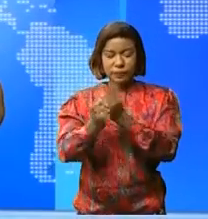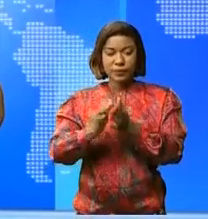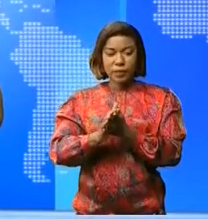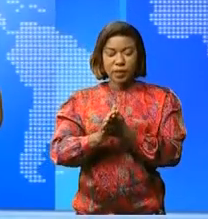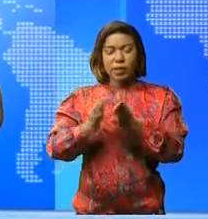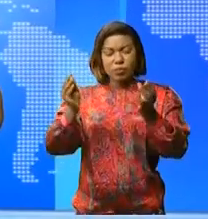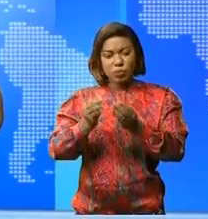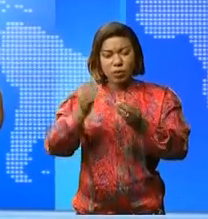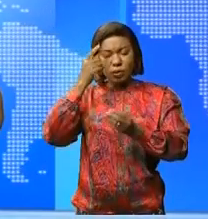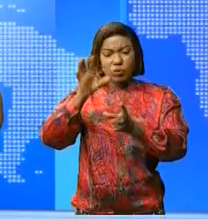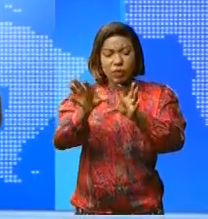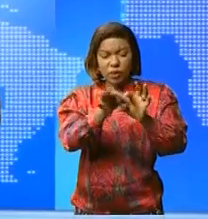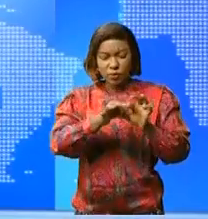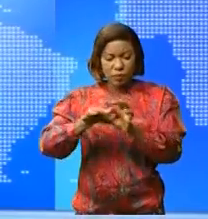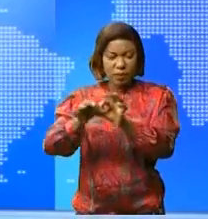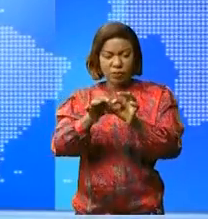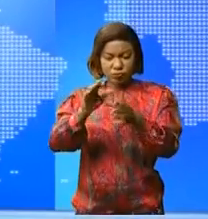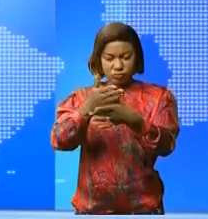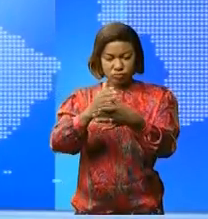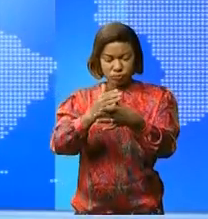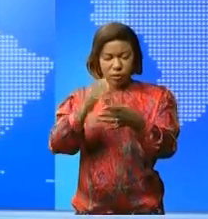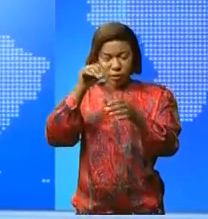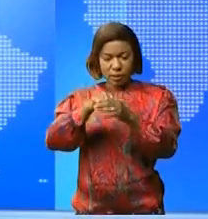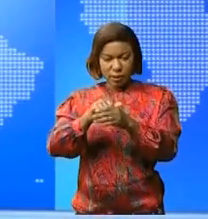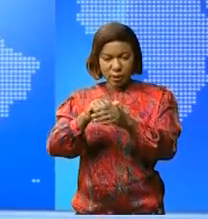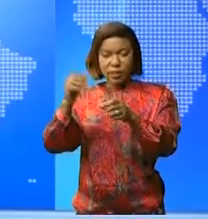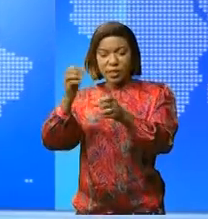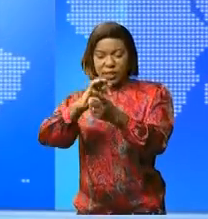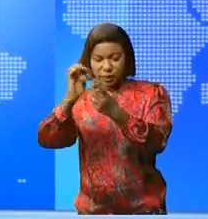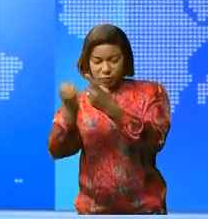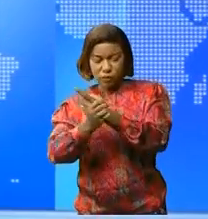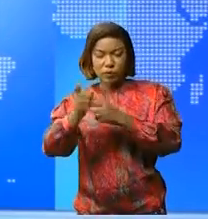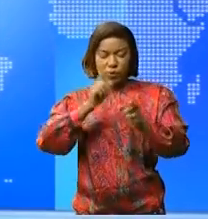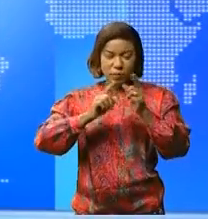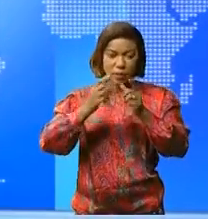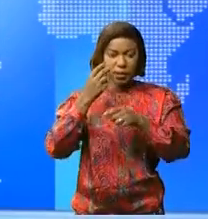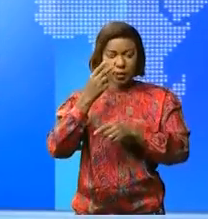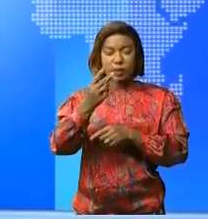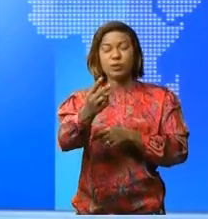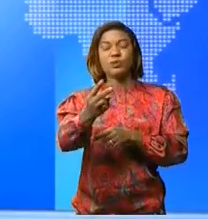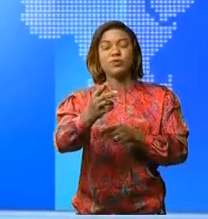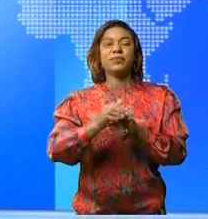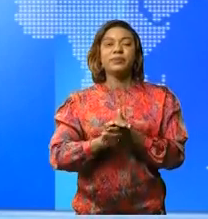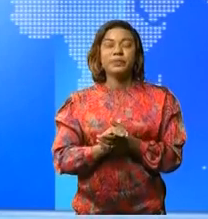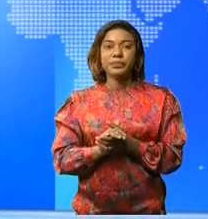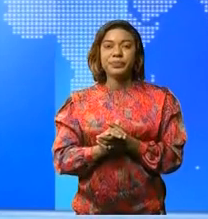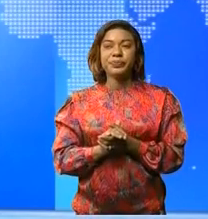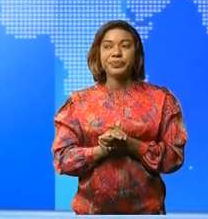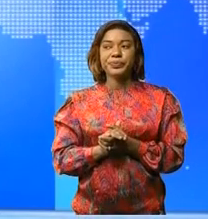dans le cadre de la coopération bilatérale dans le secteur de l'environnement. Francis Tantoumissi pour le